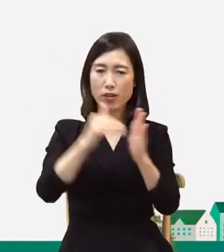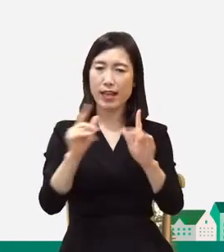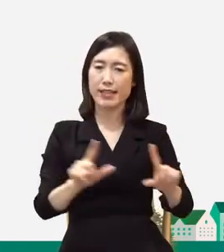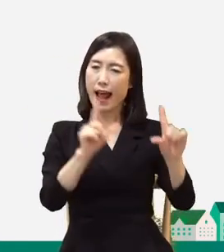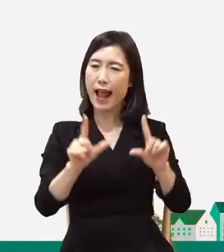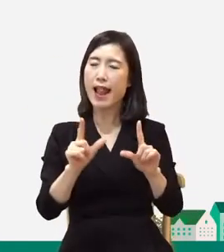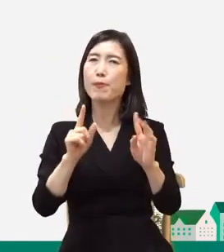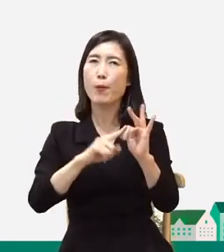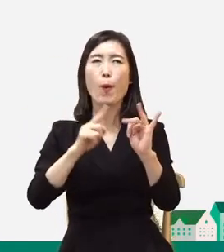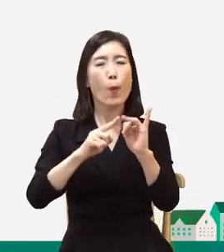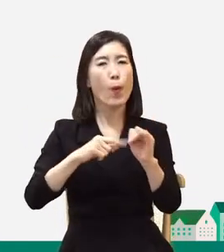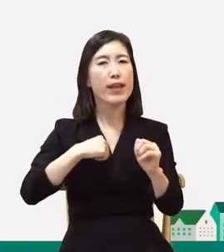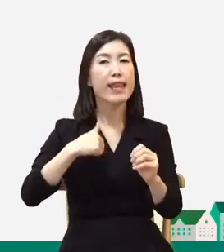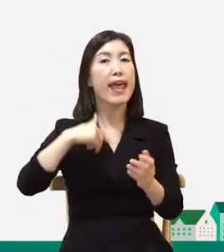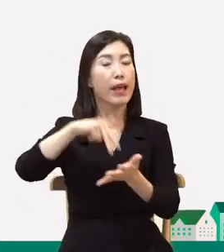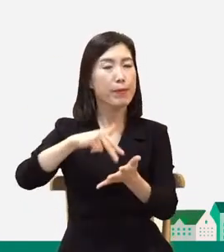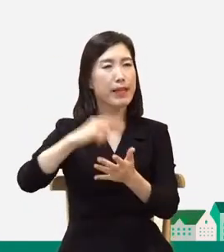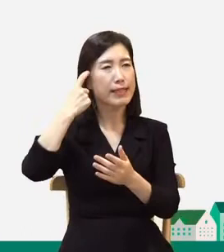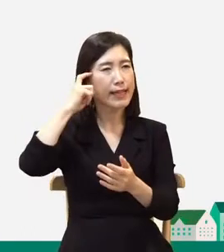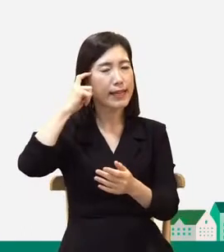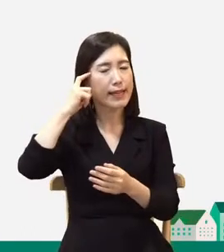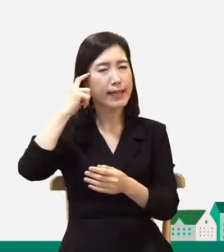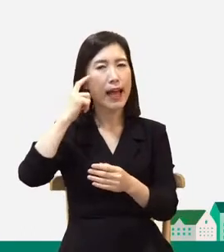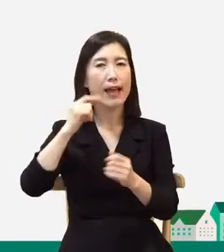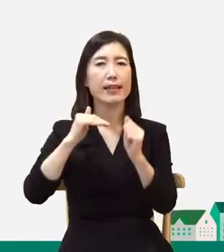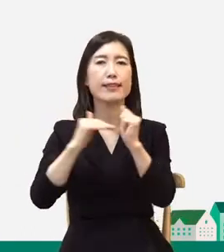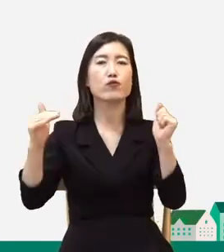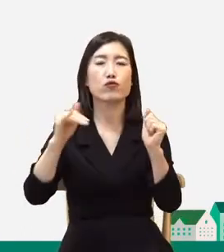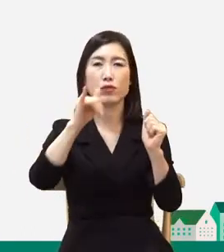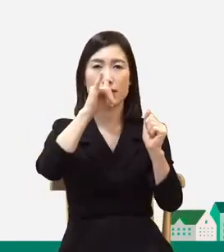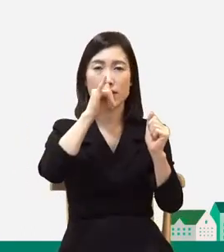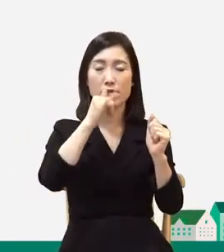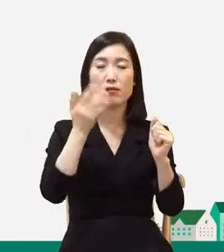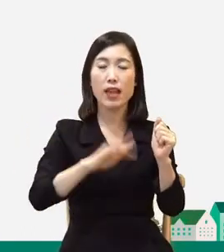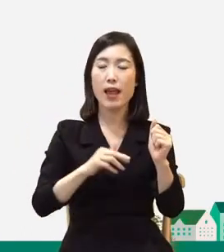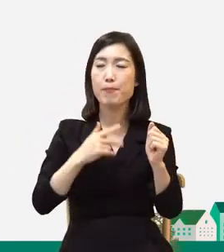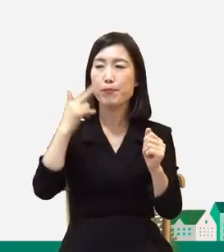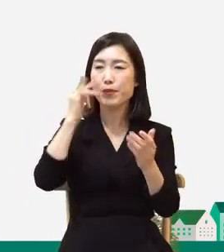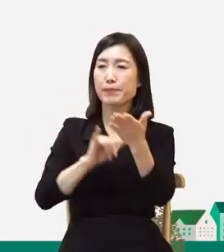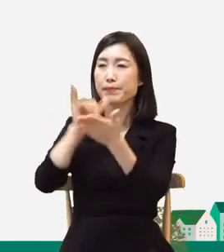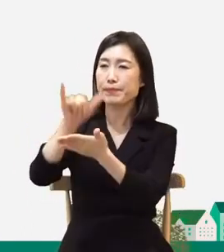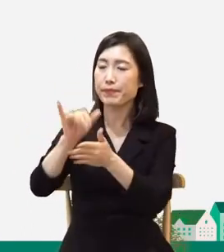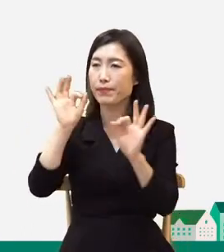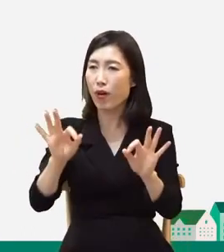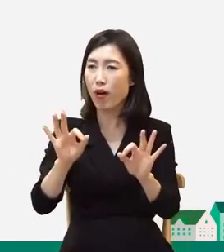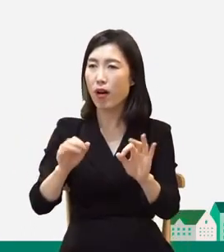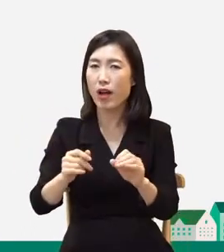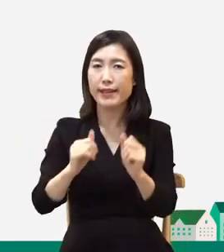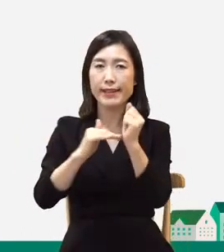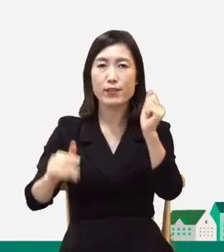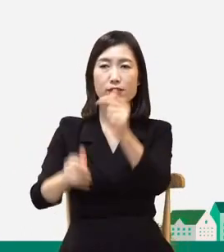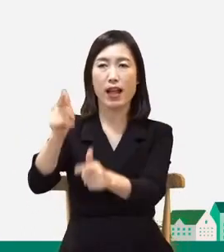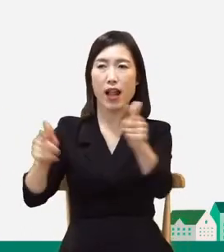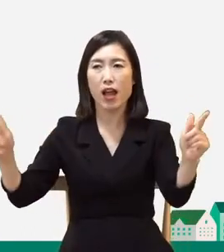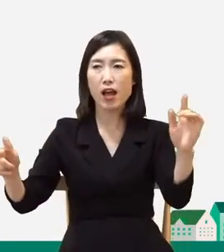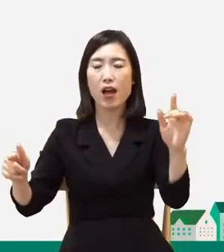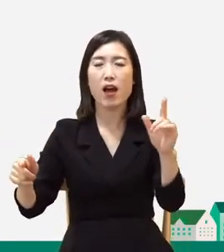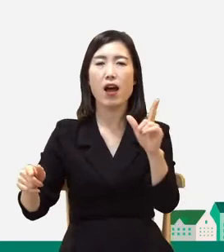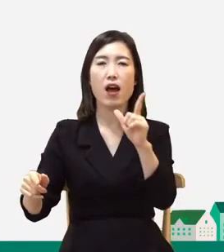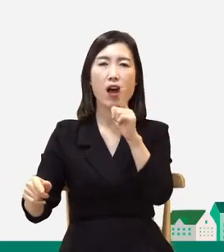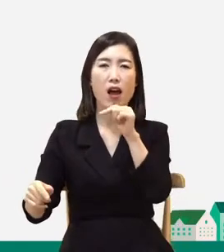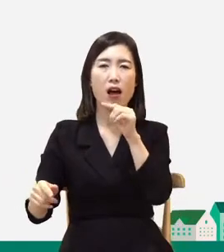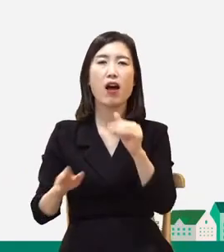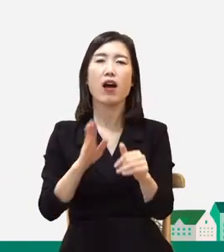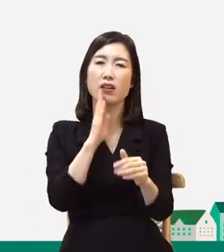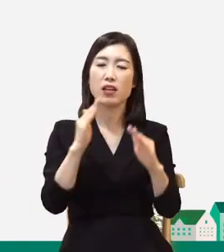가지 제가 생각하는 고정관념이 있었는데, 이것을 보면서, 그냥 결국 그런 어떤 기준이 중요한 것이